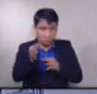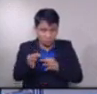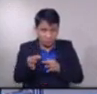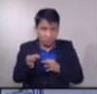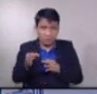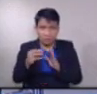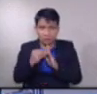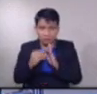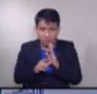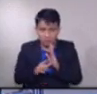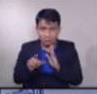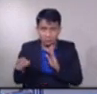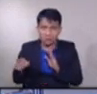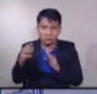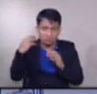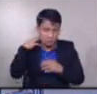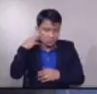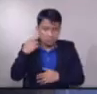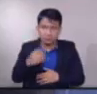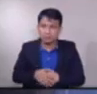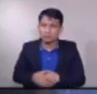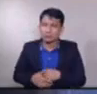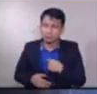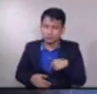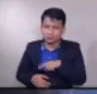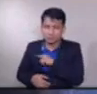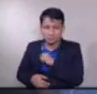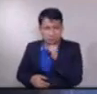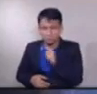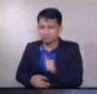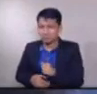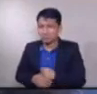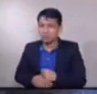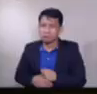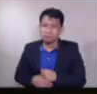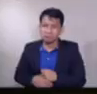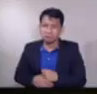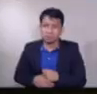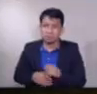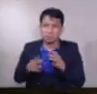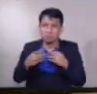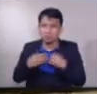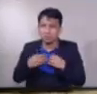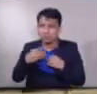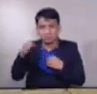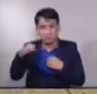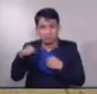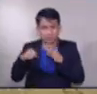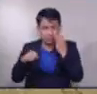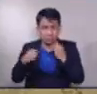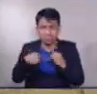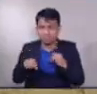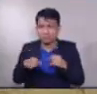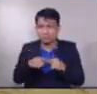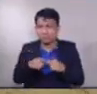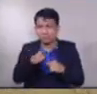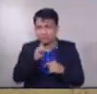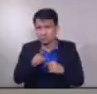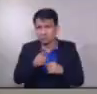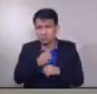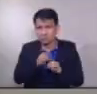martial law doon? Sa amin po ay hindi. Hindi kami sang-ayon doon kasi sa martial law, hindi naman din magagarantee